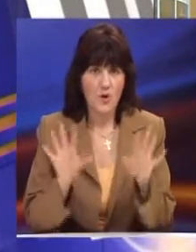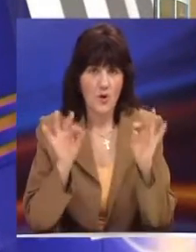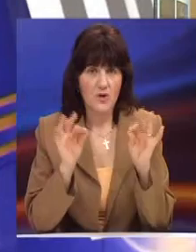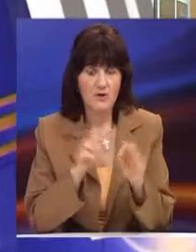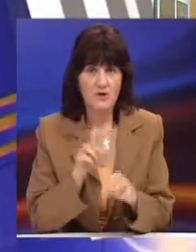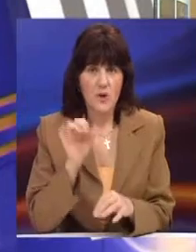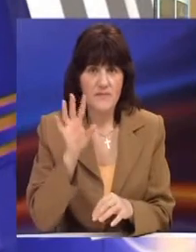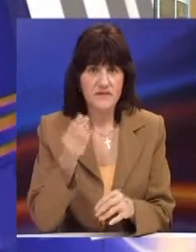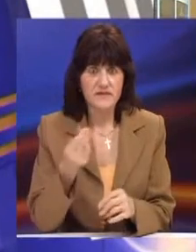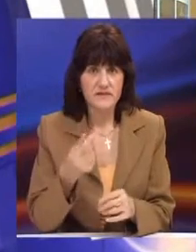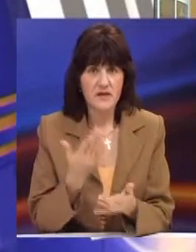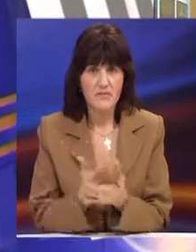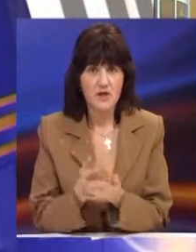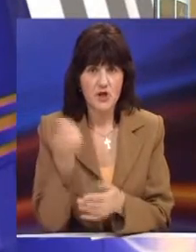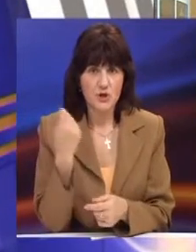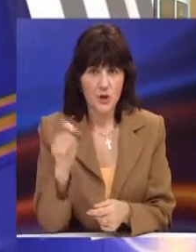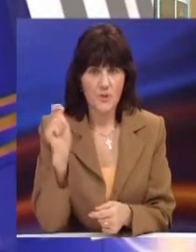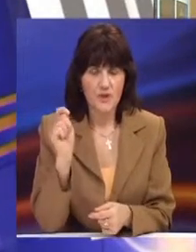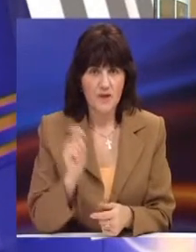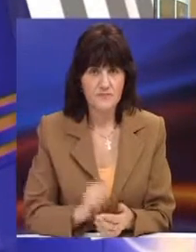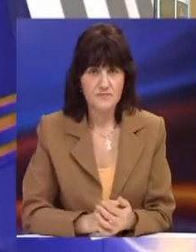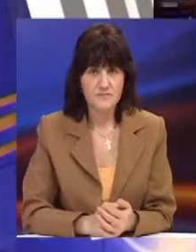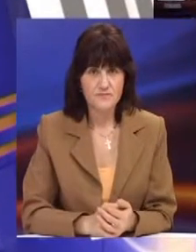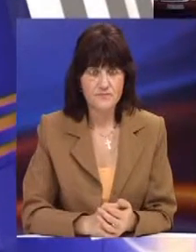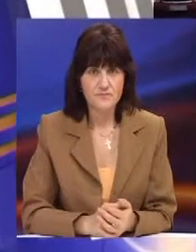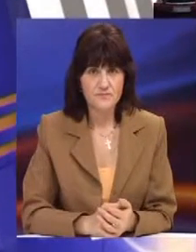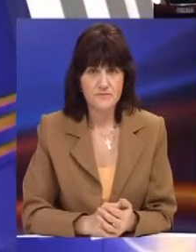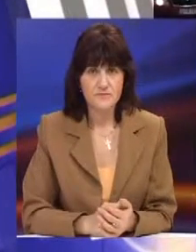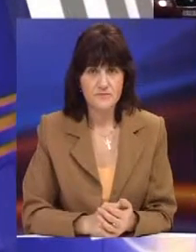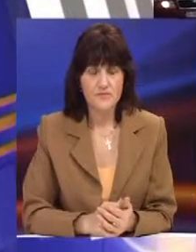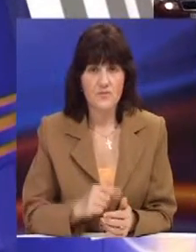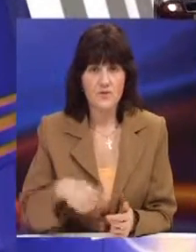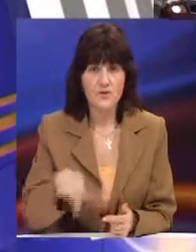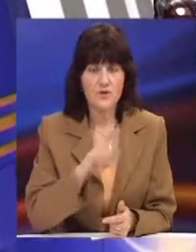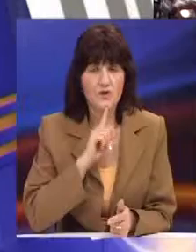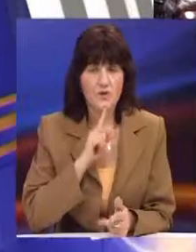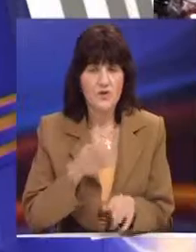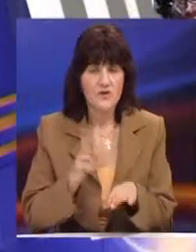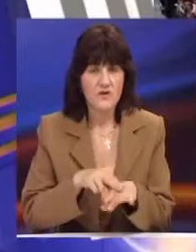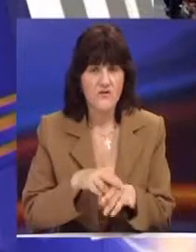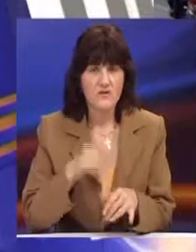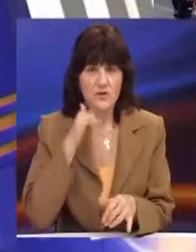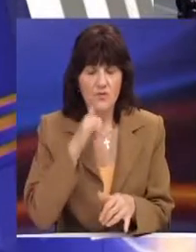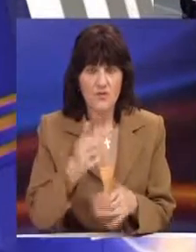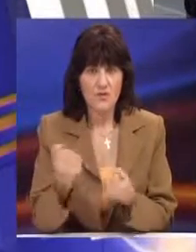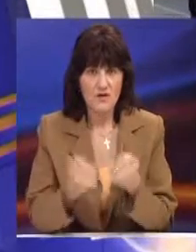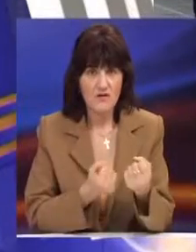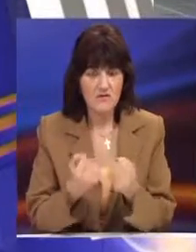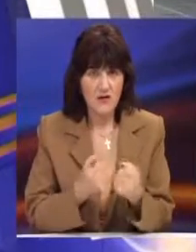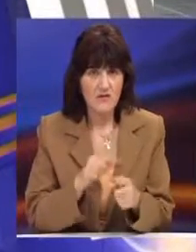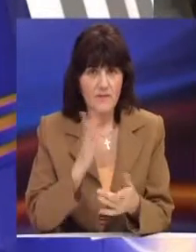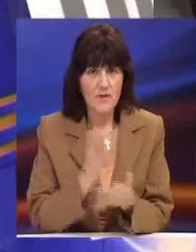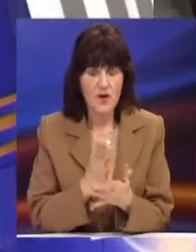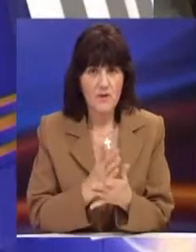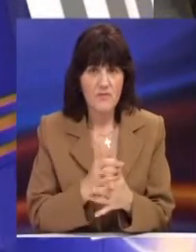biti neki 10-15 dinara skuplji prevoz po jednoj vožnji. Oni koji se češće voze taksi kažu da ovo